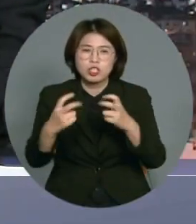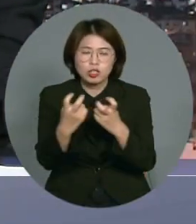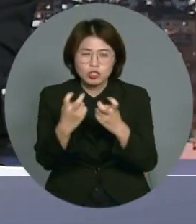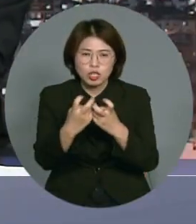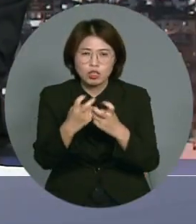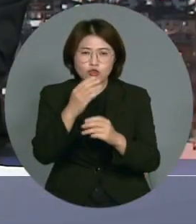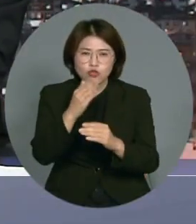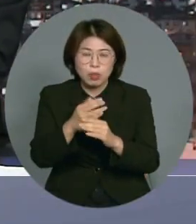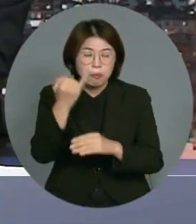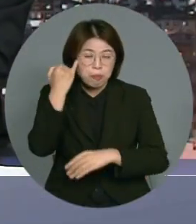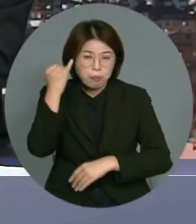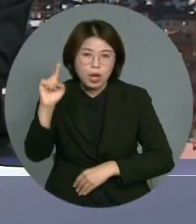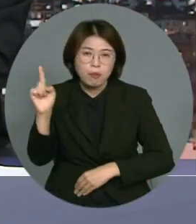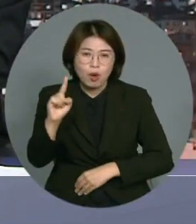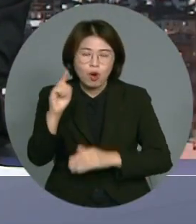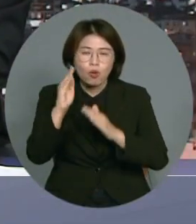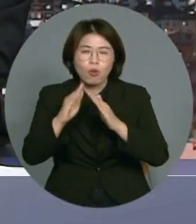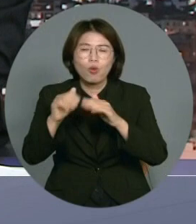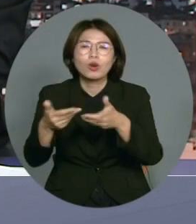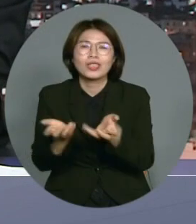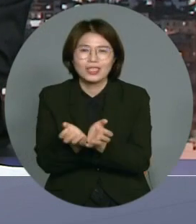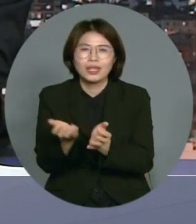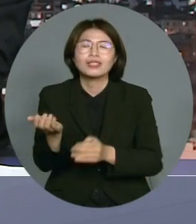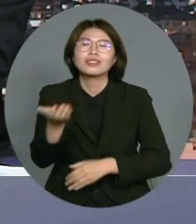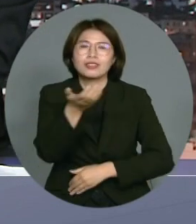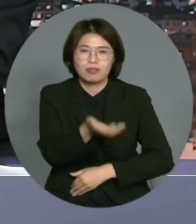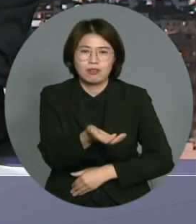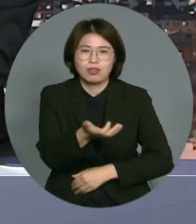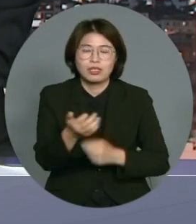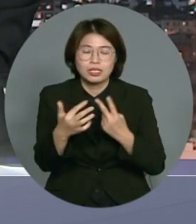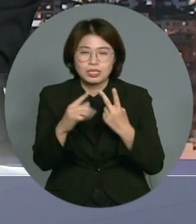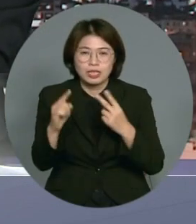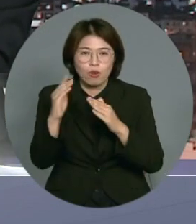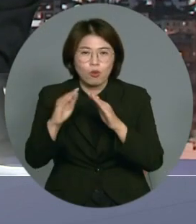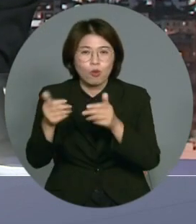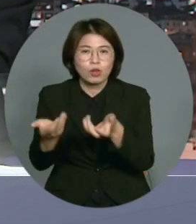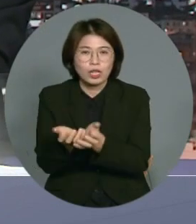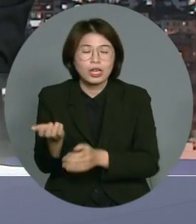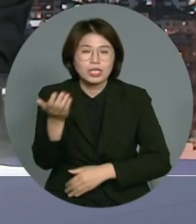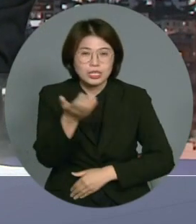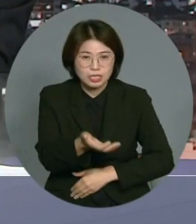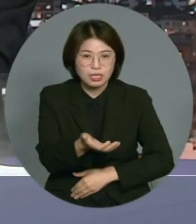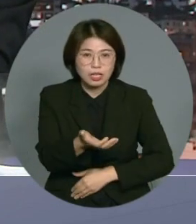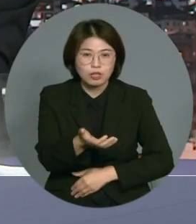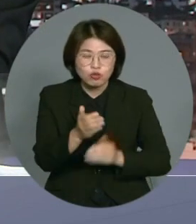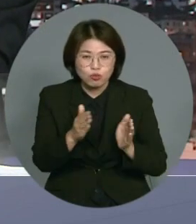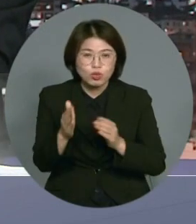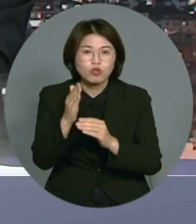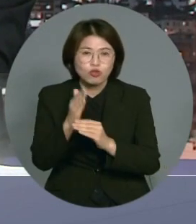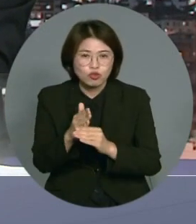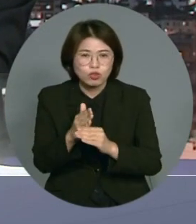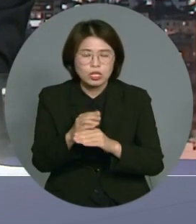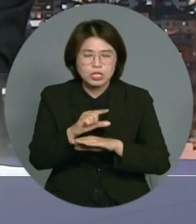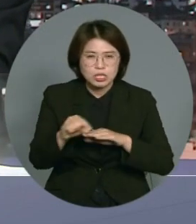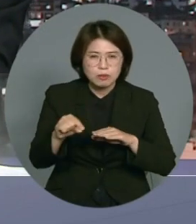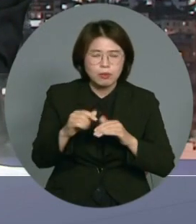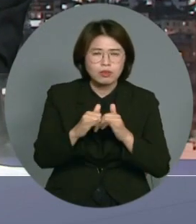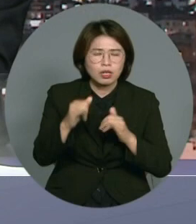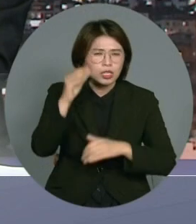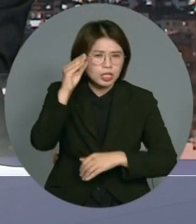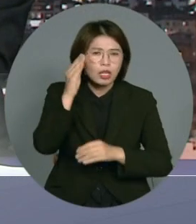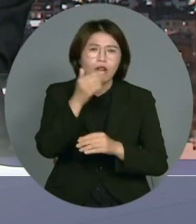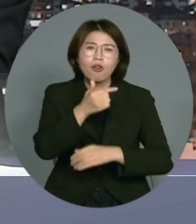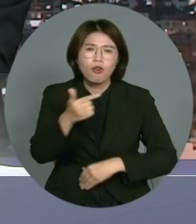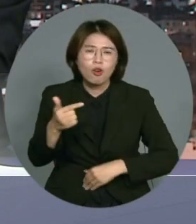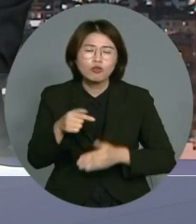가장 획기적이었던 가면 바로 공공기관이전이었습니다 2차 공공기관 이전도 앞두고 있는데 지역민들을 기대가 큽니다 앞으로 어떻게